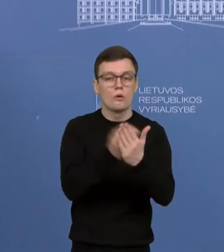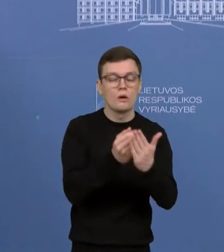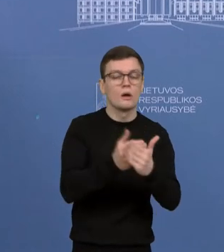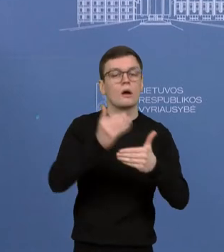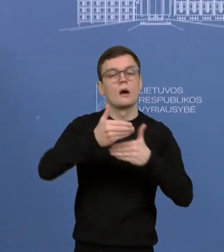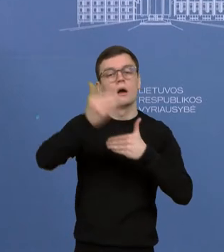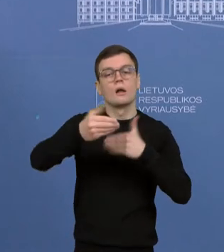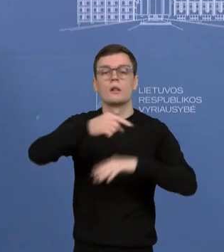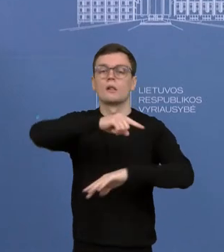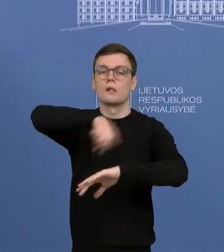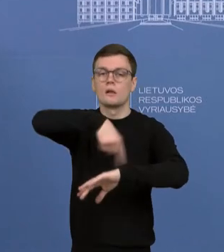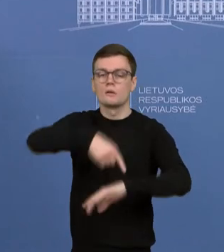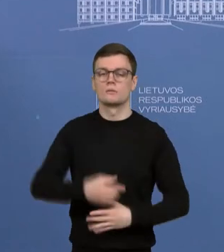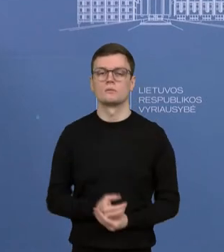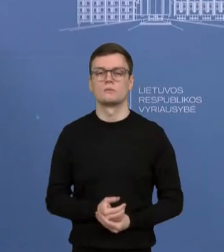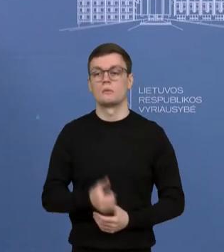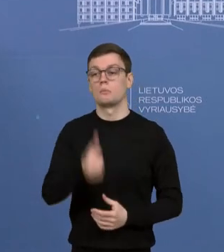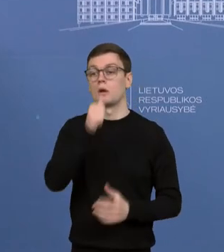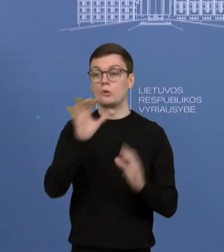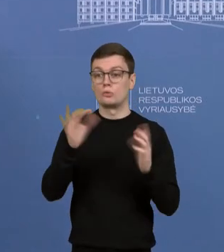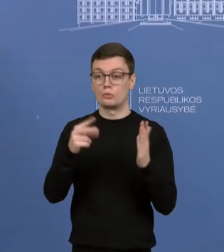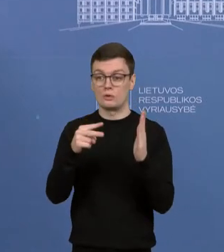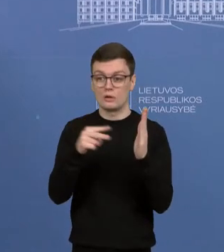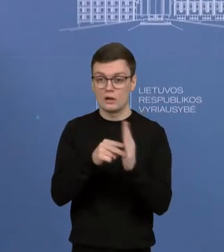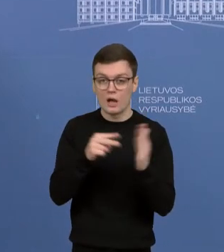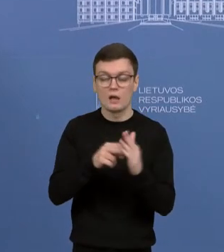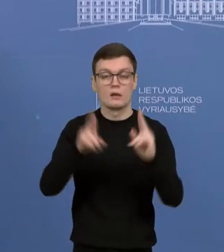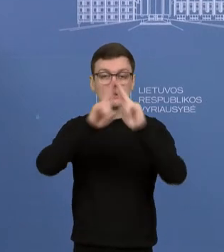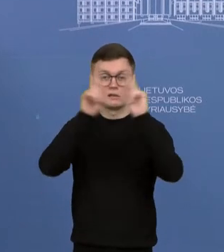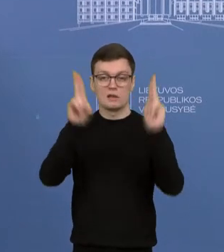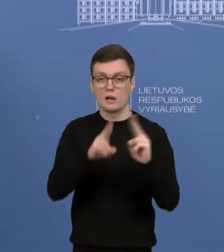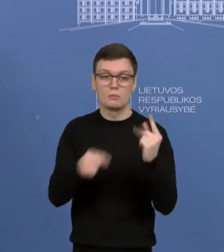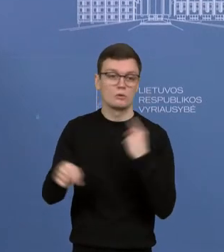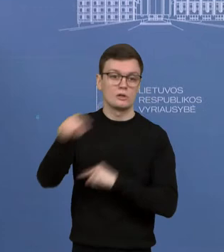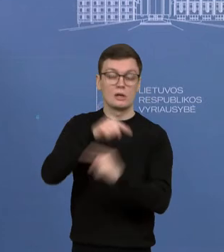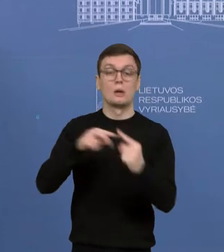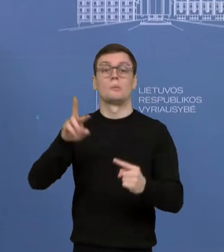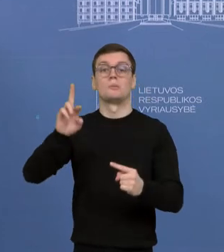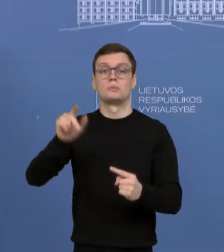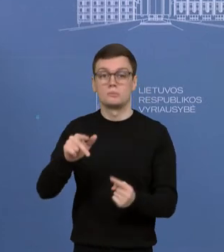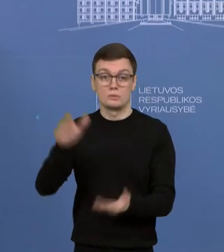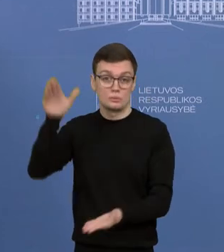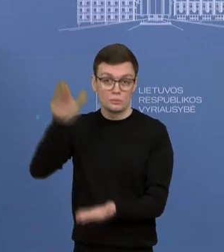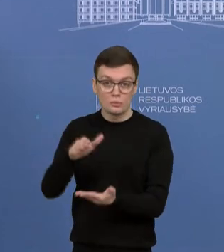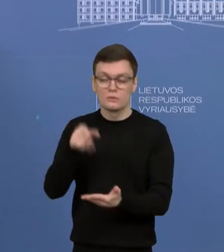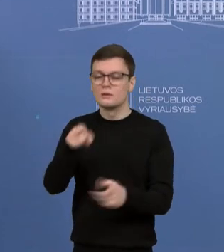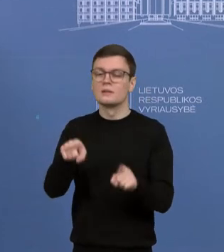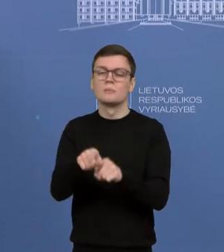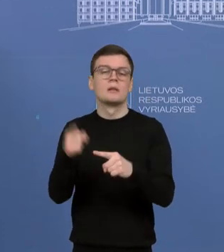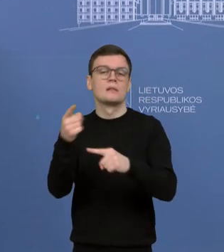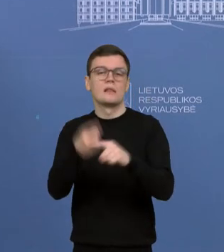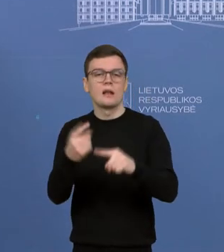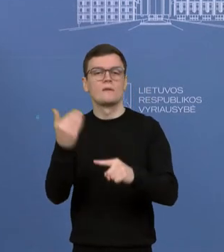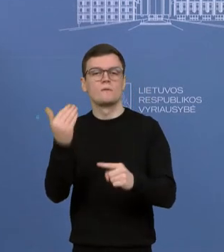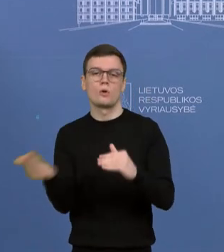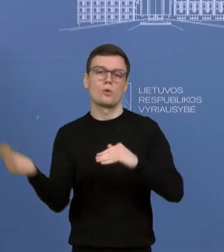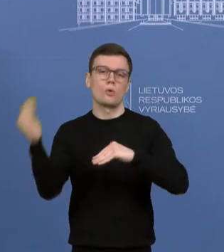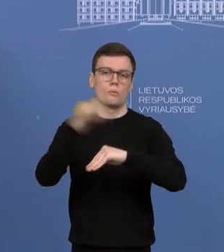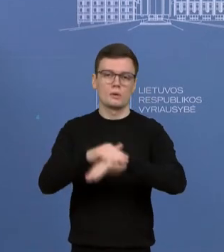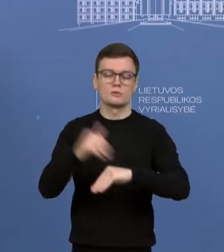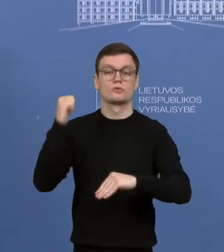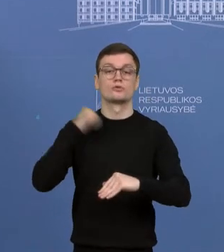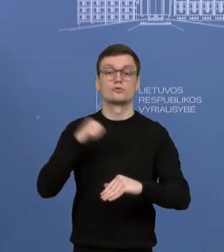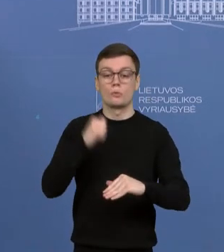laikotarpius, kuomet dujų kaina būtų tarptautinėse rinkose nusileidusi, tai ta dalis yra taip pat kompensuojama ir žmonės per